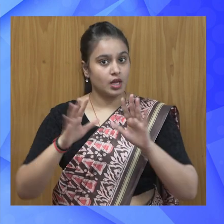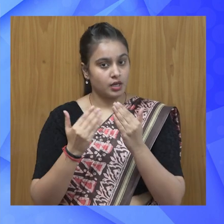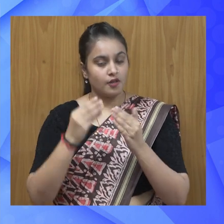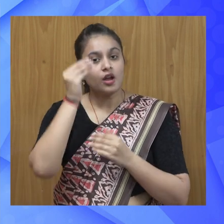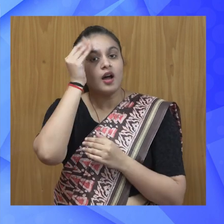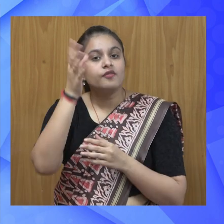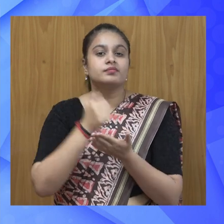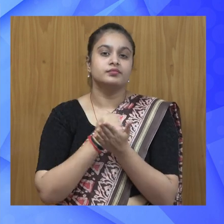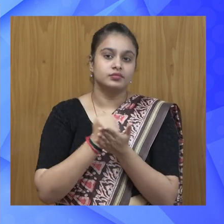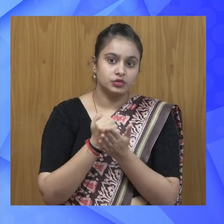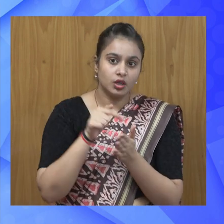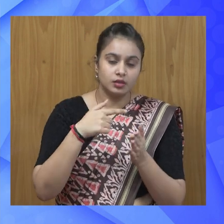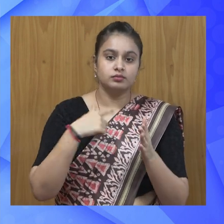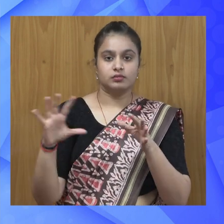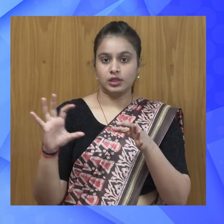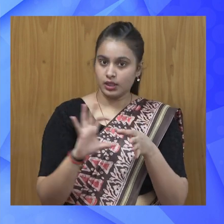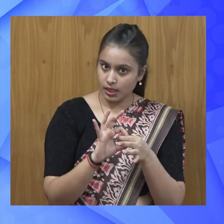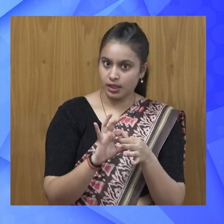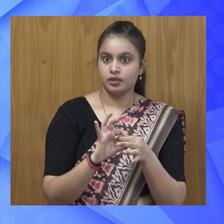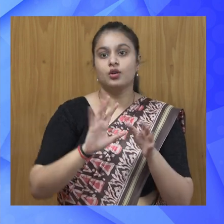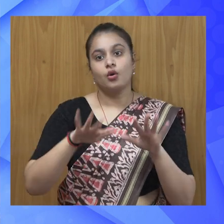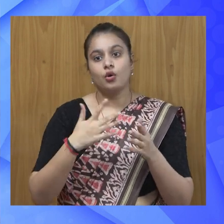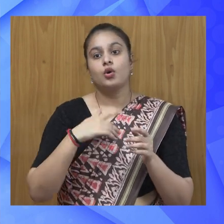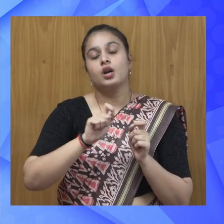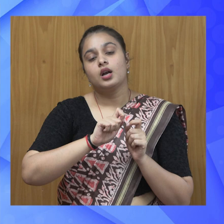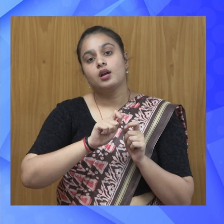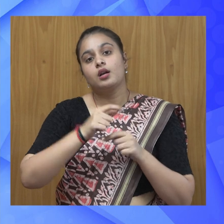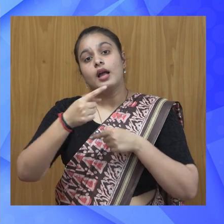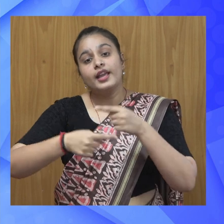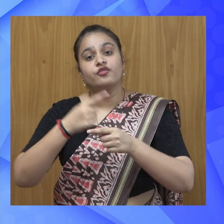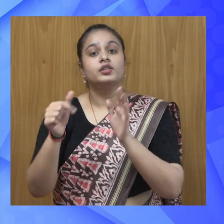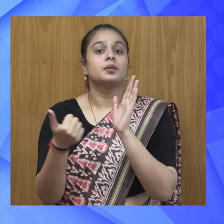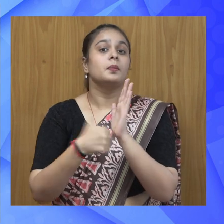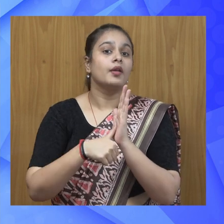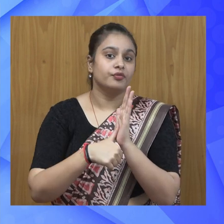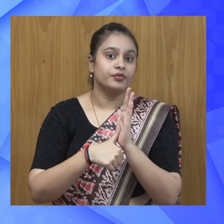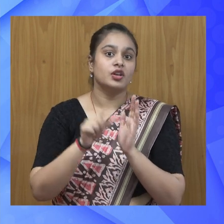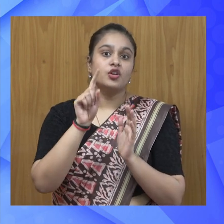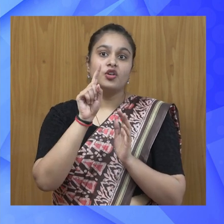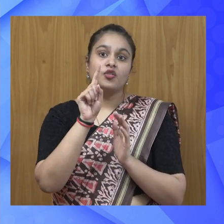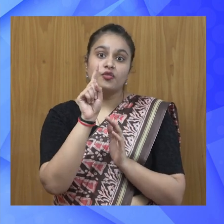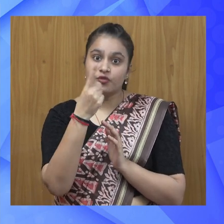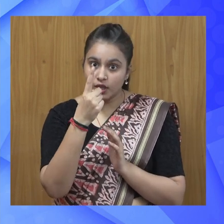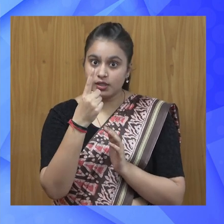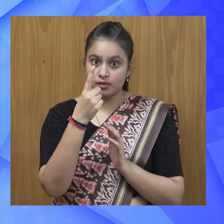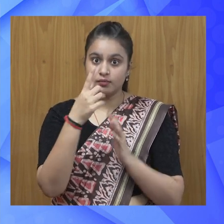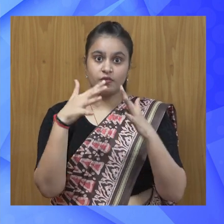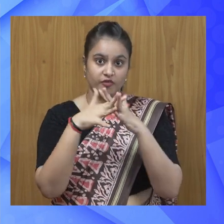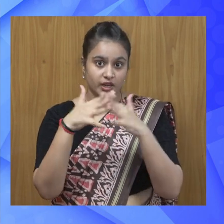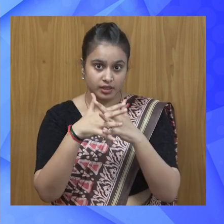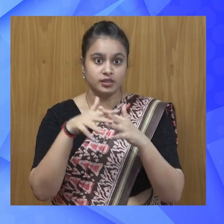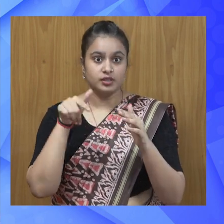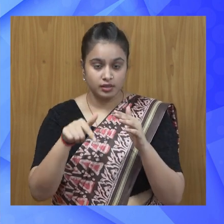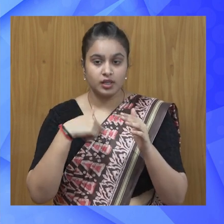सोशल करते आप इससे जुड़े रहिए और हर साल हर महीने पहले बुधवार को साइबर जागरूकता दिवस भी